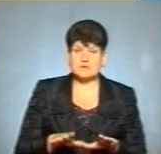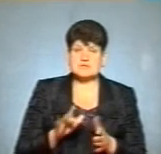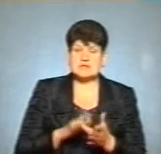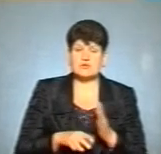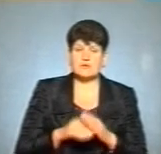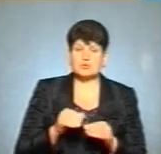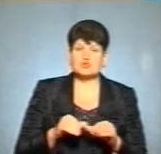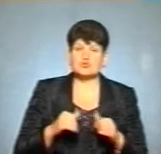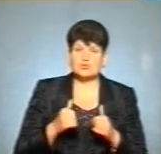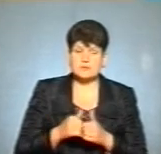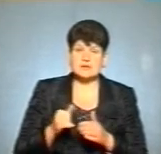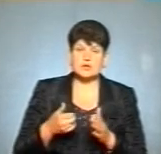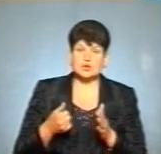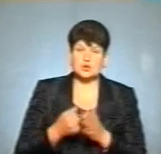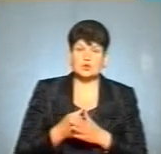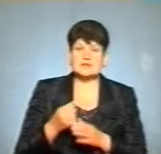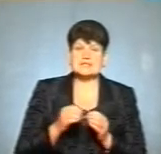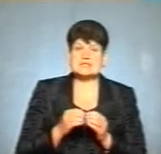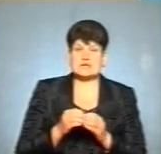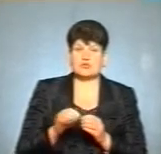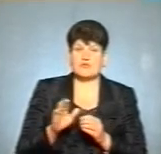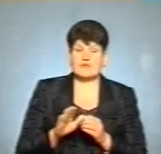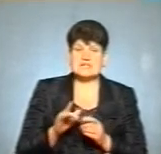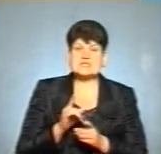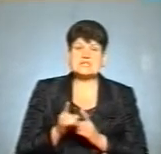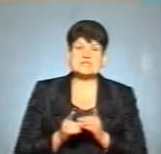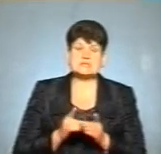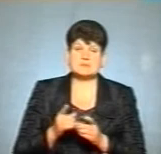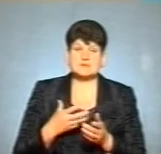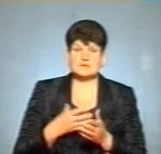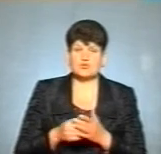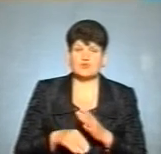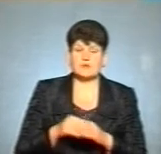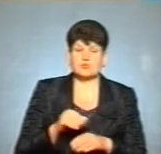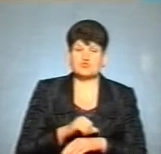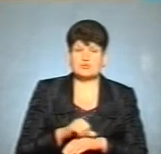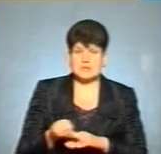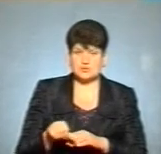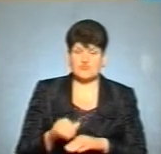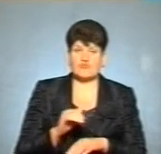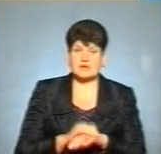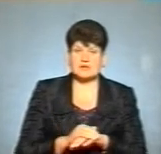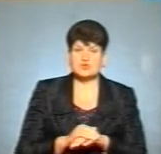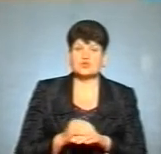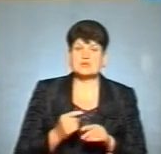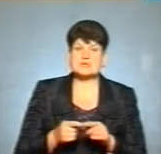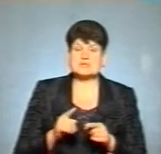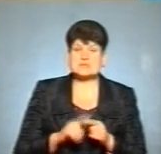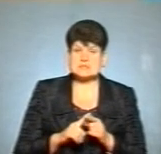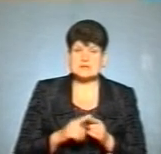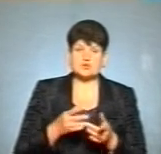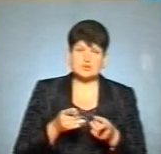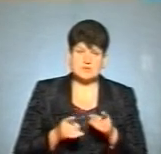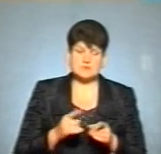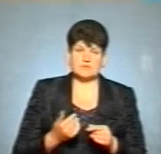комісії, і до 10 вересня змінити свою виборчу адресу. Так, тобто фактично це, якщо дійсно